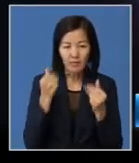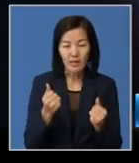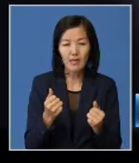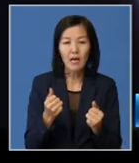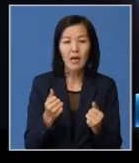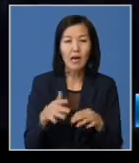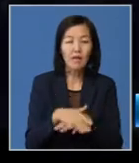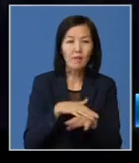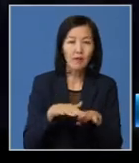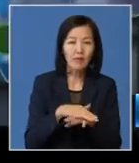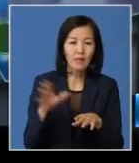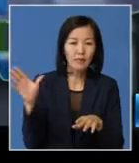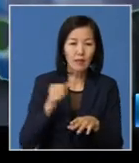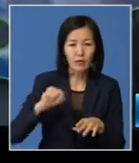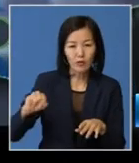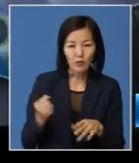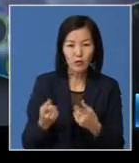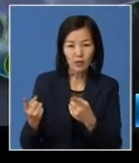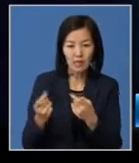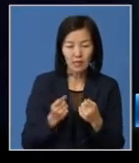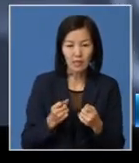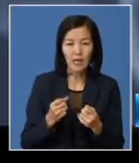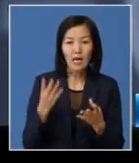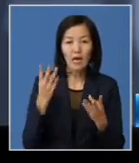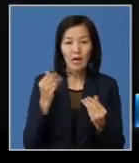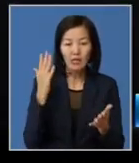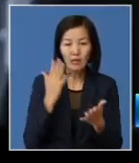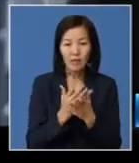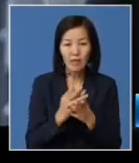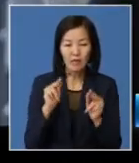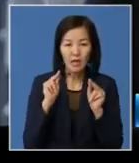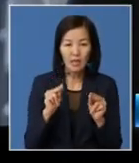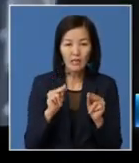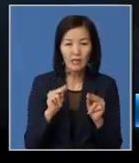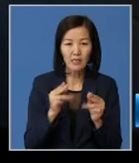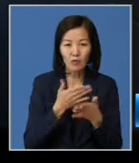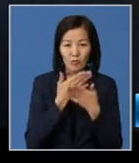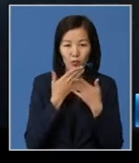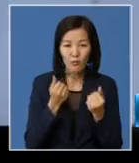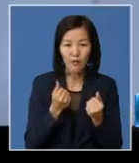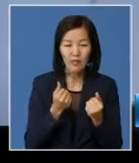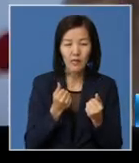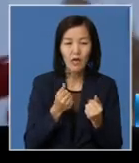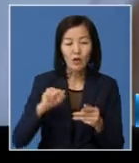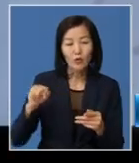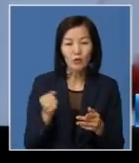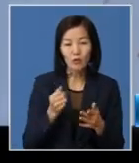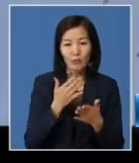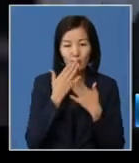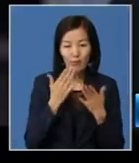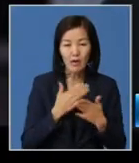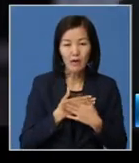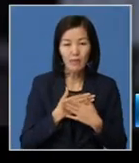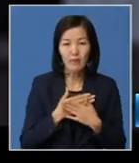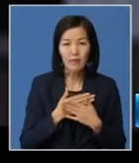қырсырына қанық ол, досын да осы іске тартады. Ақша жүрген жерде адалдықтың ауылы алыс қалатыны, достық пен махаббаттың нағыз